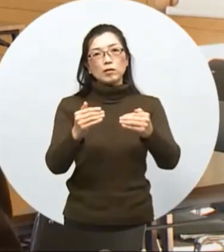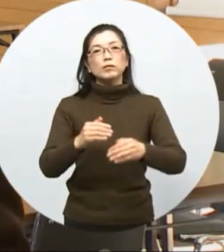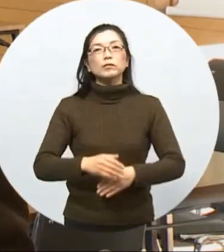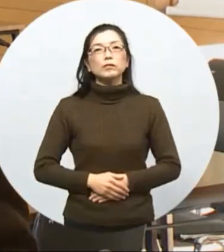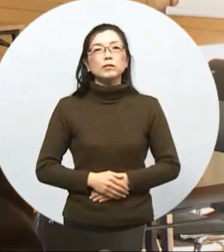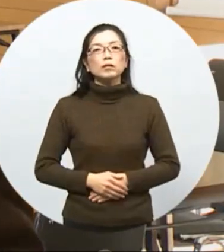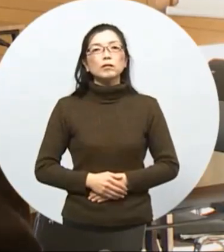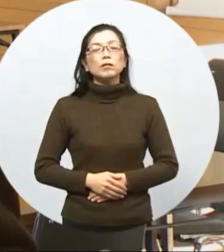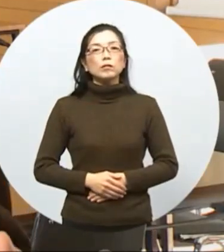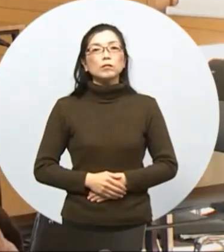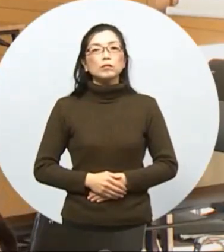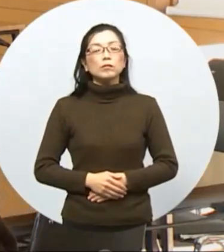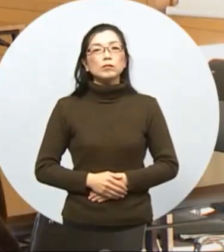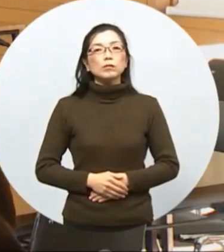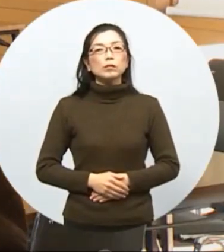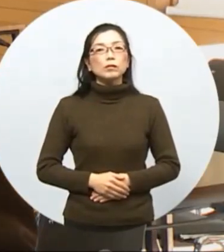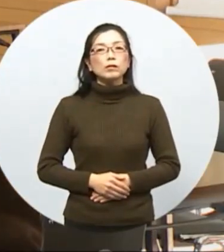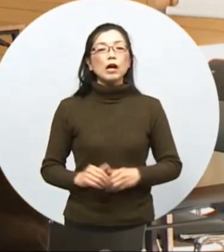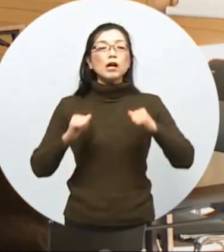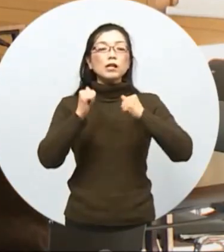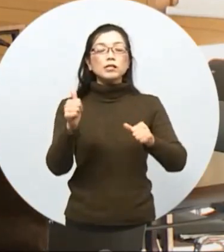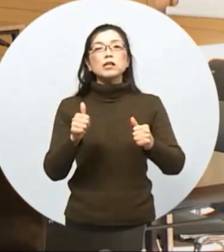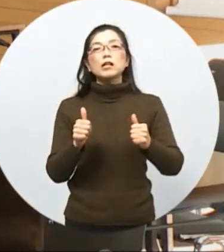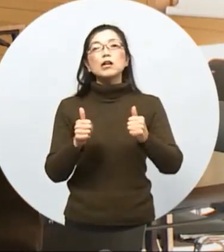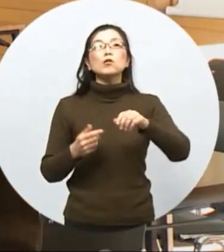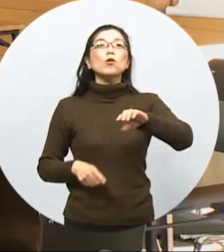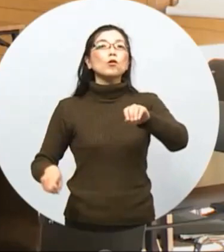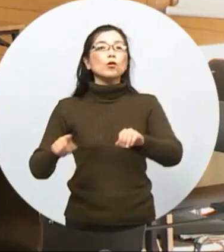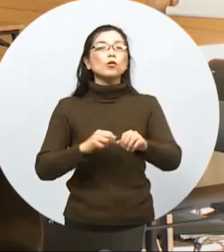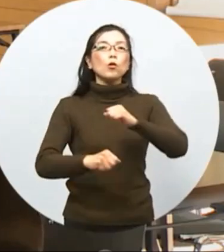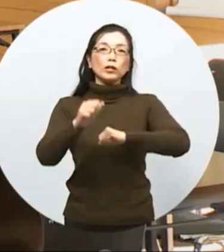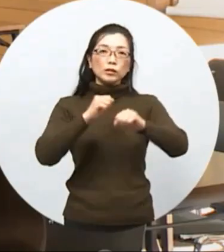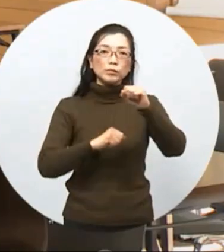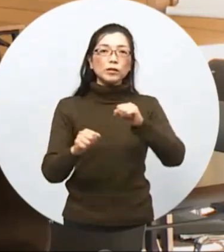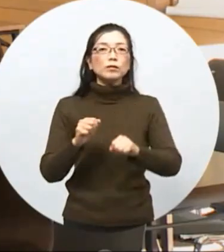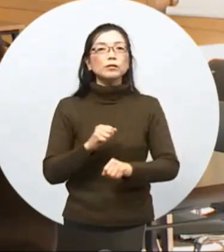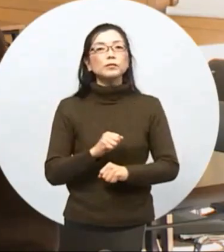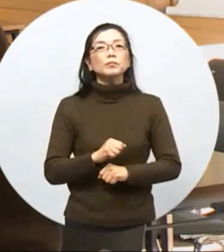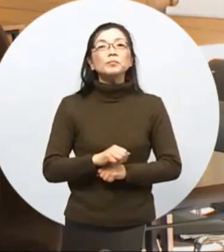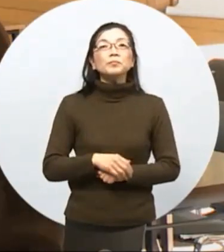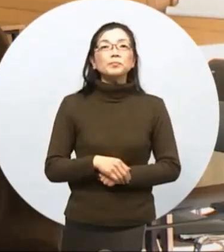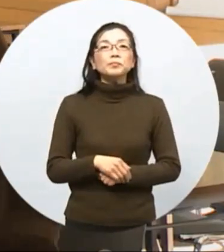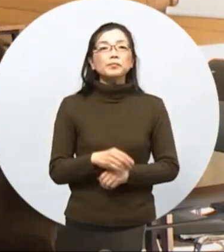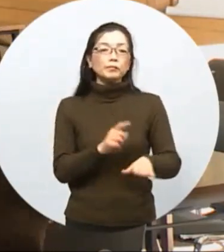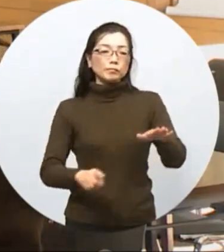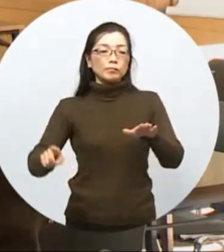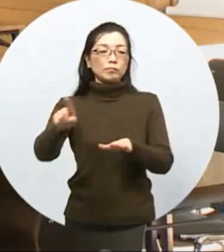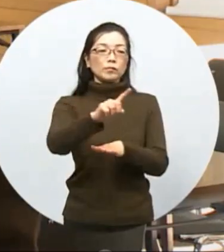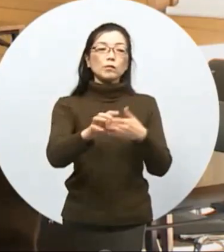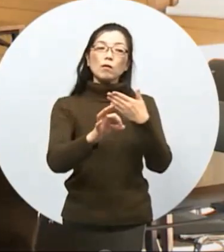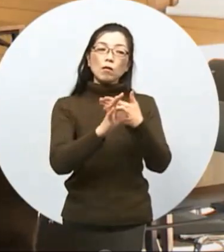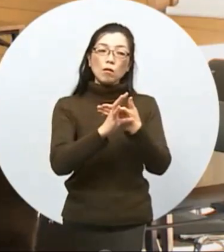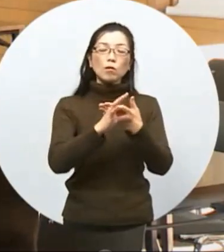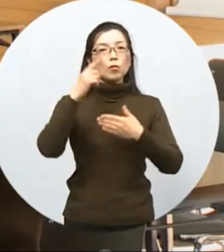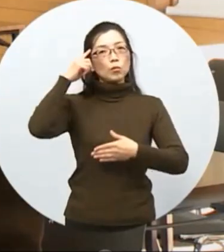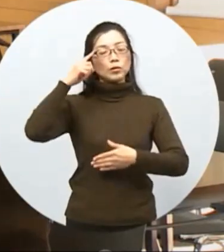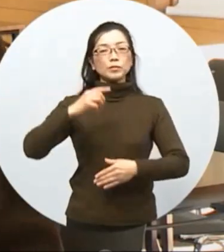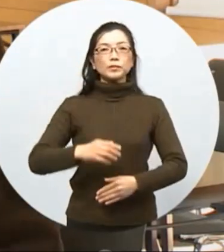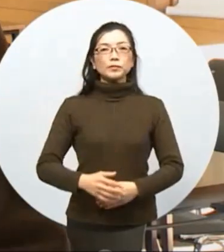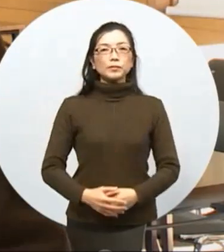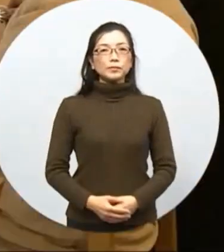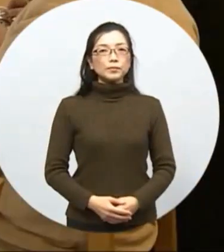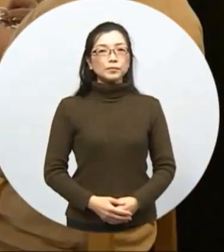っぱこう茅ヶ崎なんかはだからそういうことのこう試みの割とこう先進的な例なのかなというふうに思っています